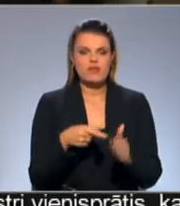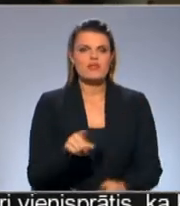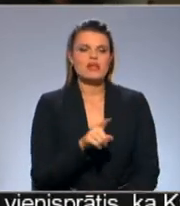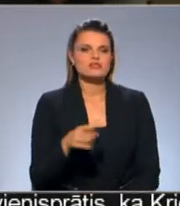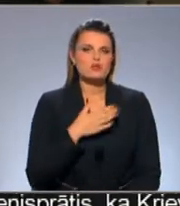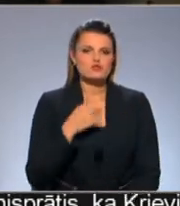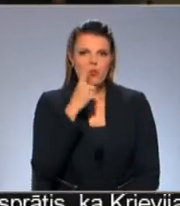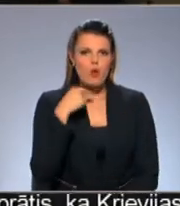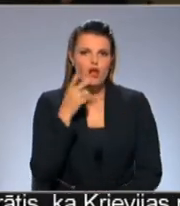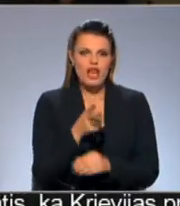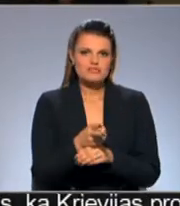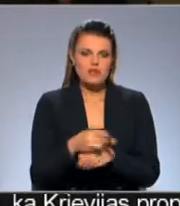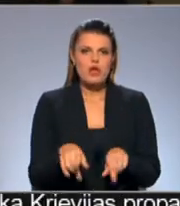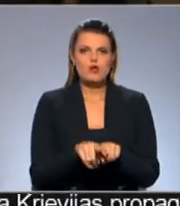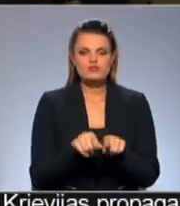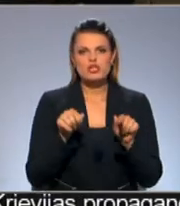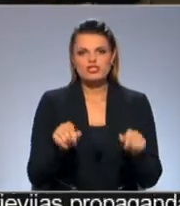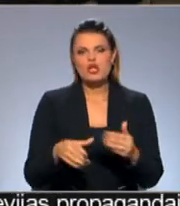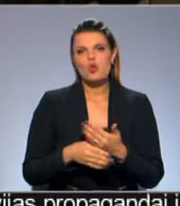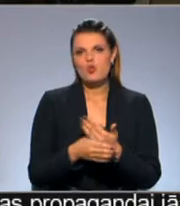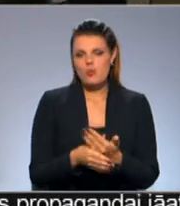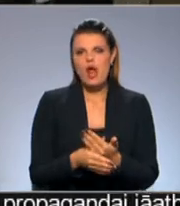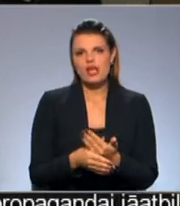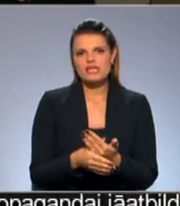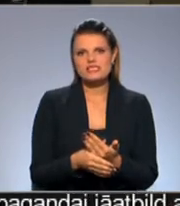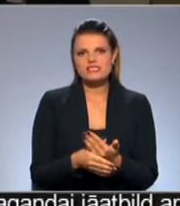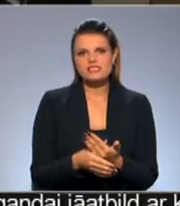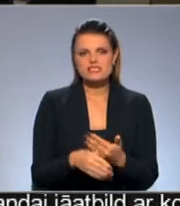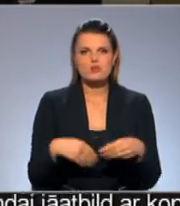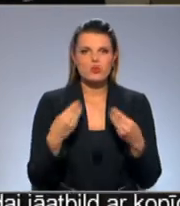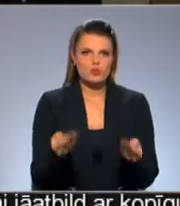ir mūsu morāls pienākums arī šādu palīdzību un šādu viedokli arī sniegt.